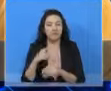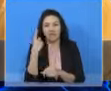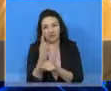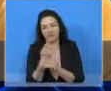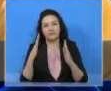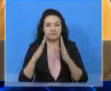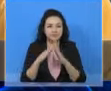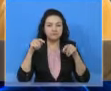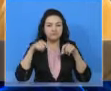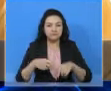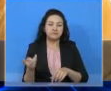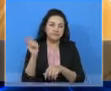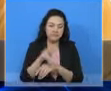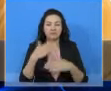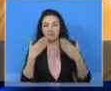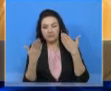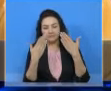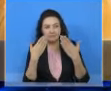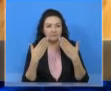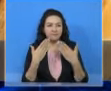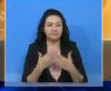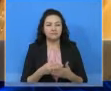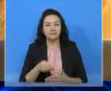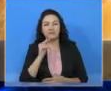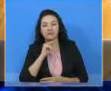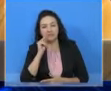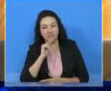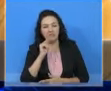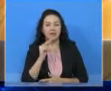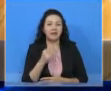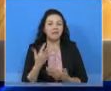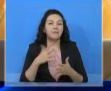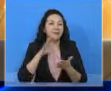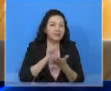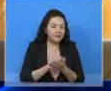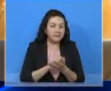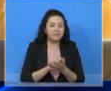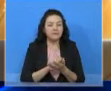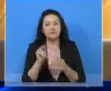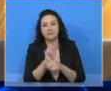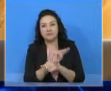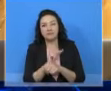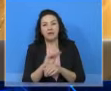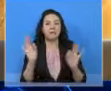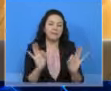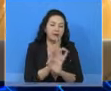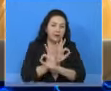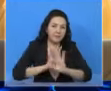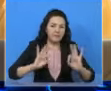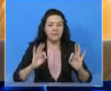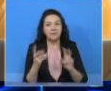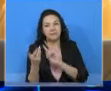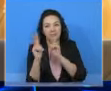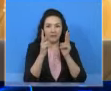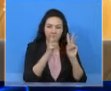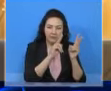доме. А здесь приходишь, общаемся, мы пьем фиточай, когда позанимаемся, поем песни,